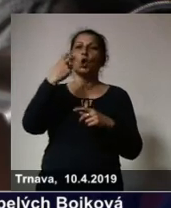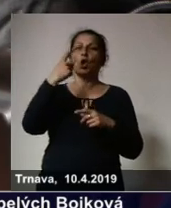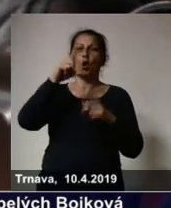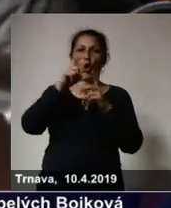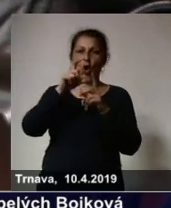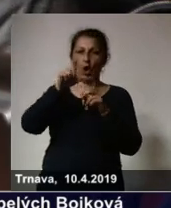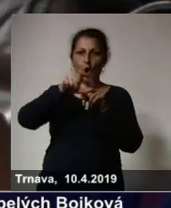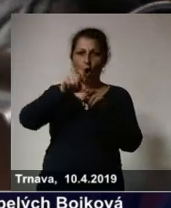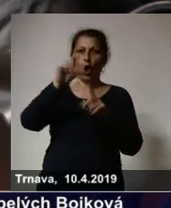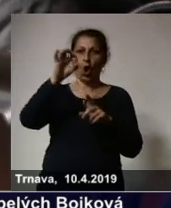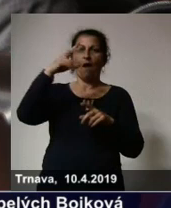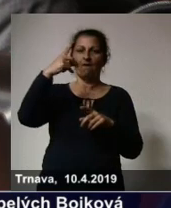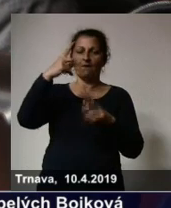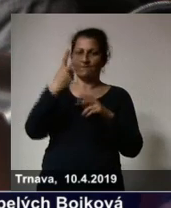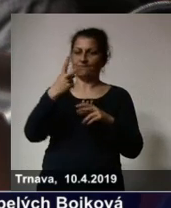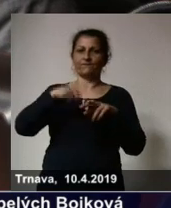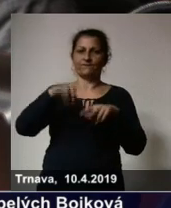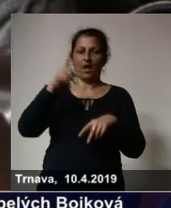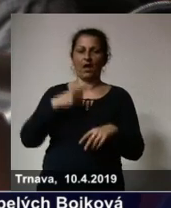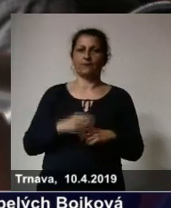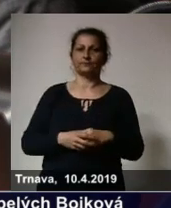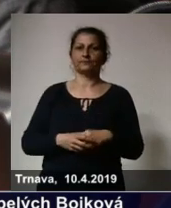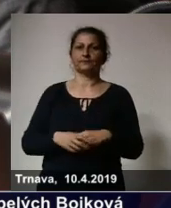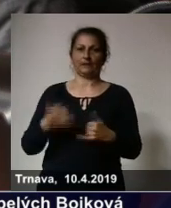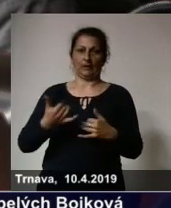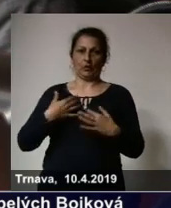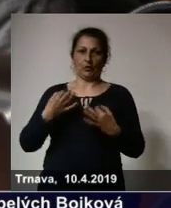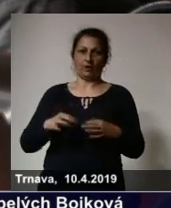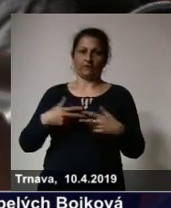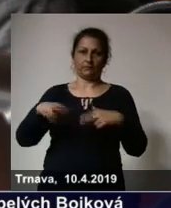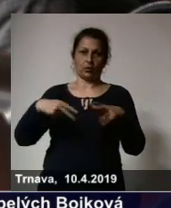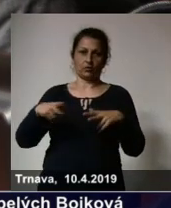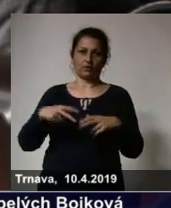o diskusiu, alebo otváram k tomuto bodu rozpravu.